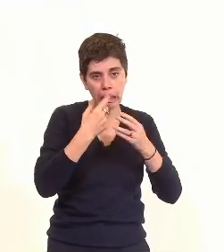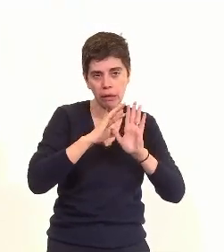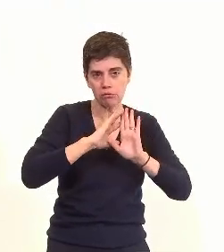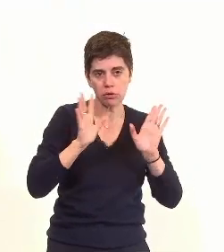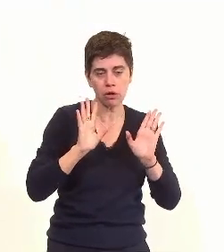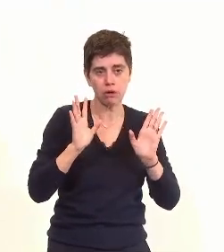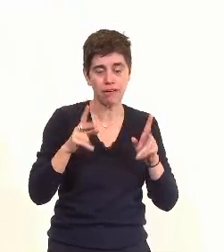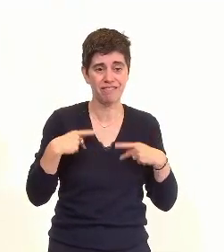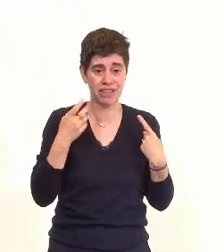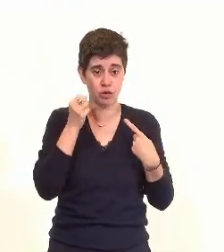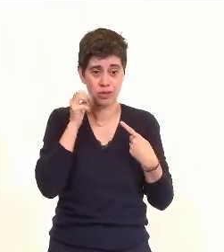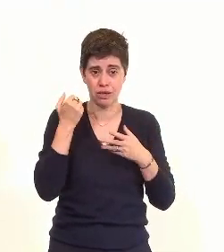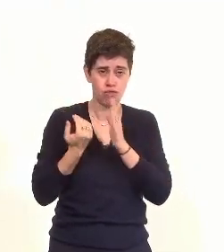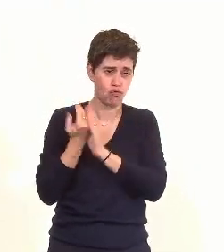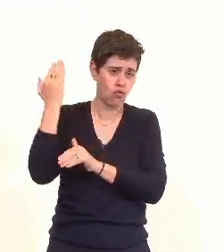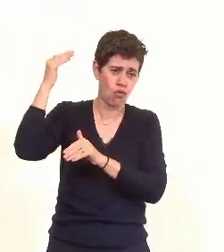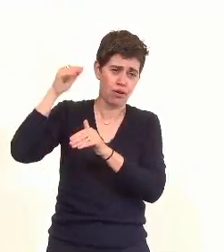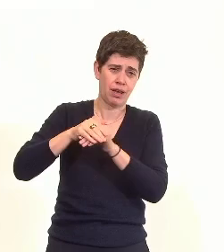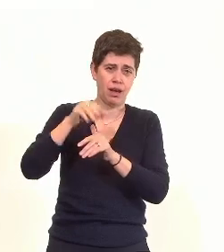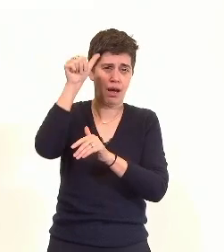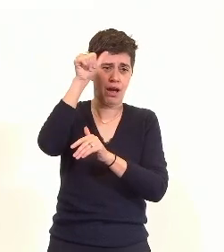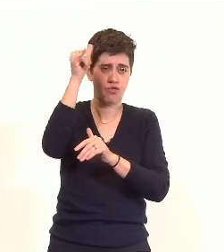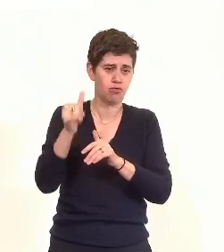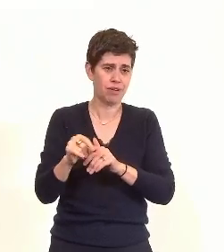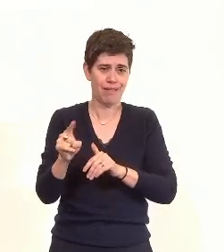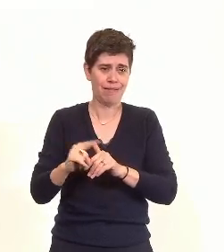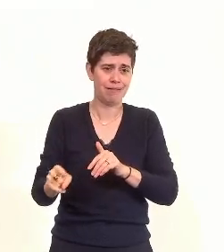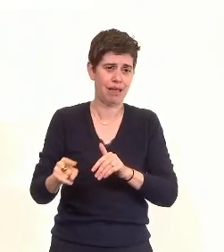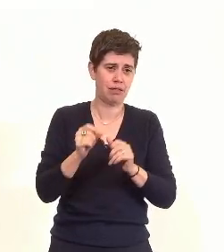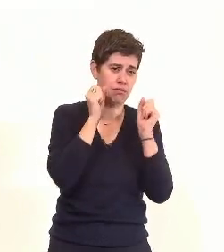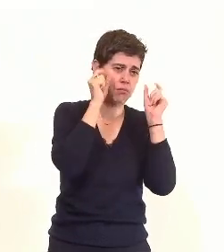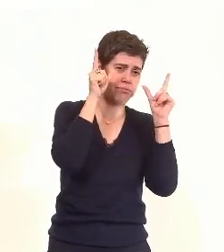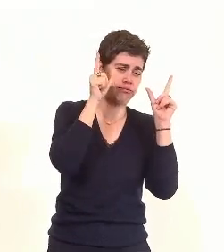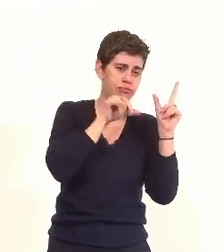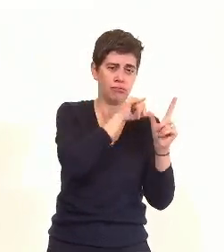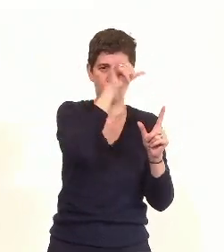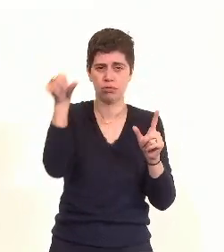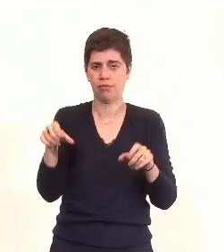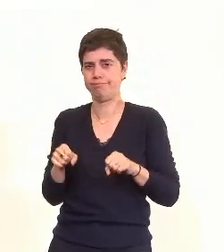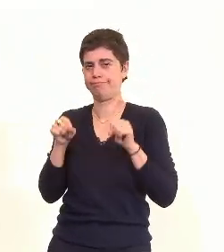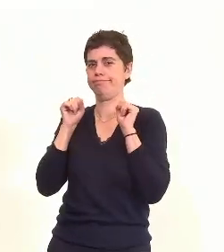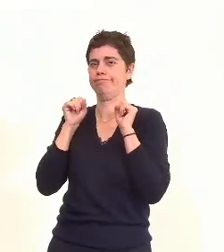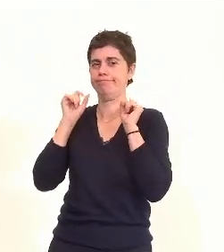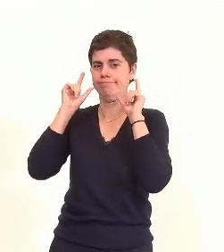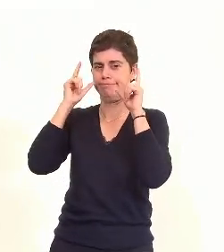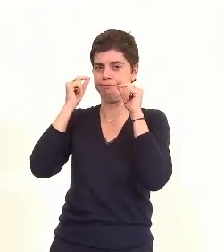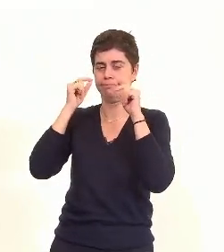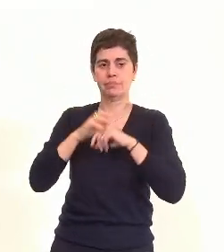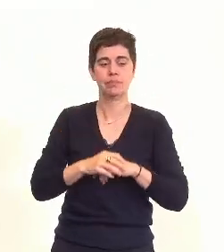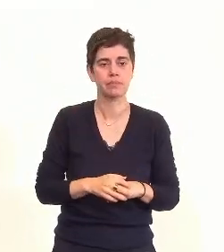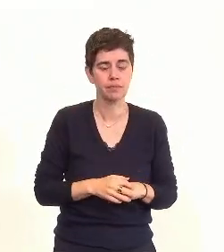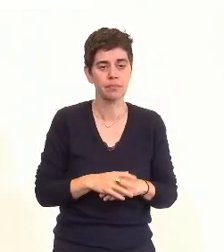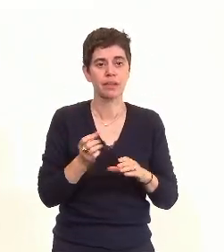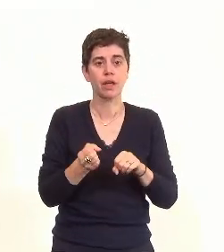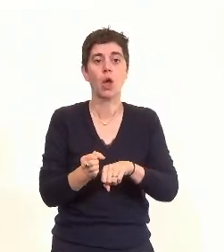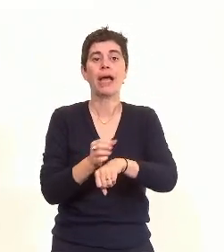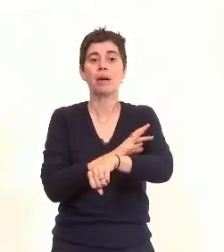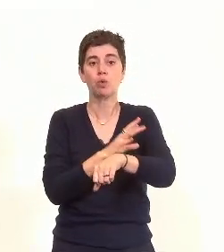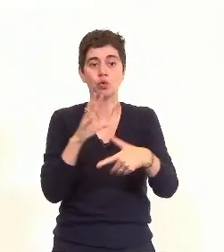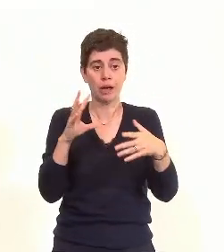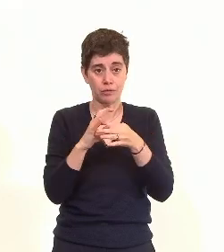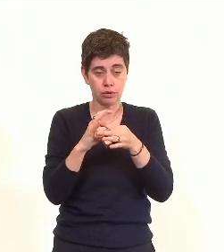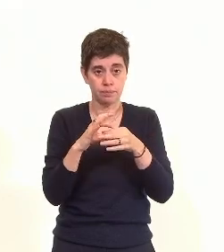tout ce qui peut faire une journée. Du lever jusqu'au coucher, et en essayant d'associer, entre autres, avec les émotions principales, de